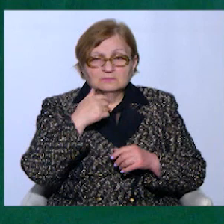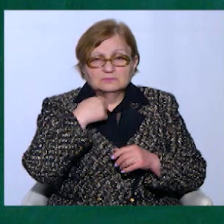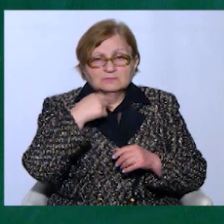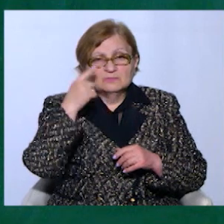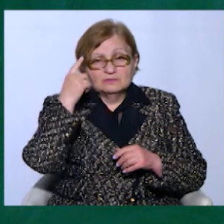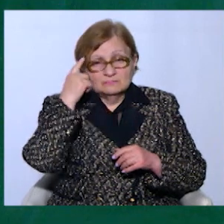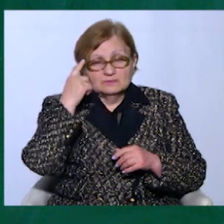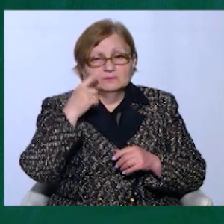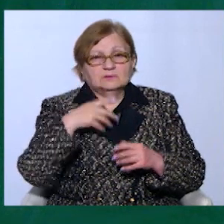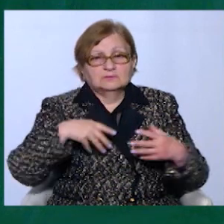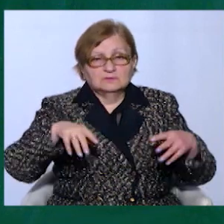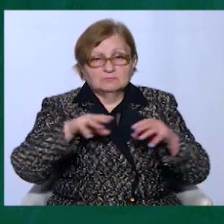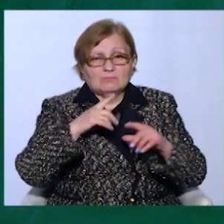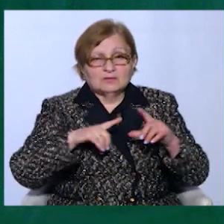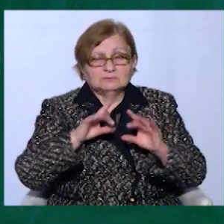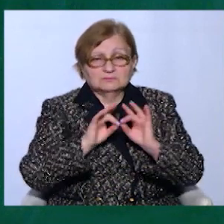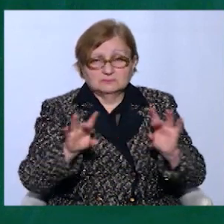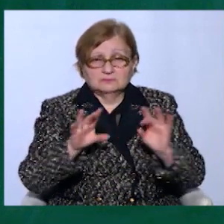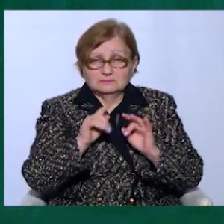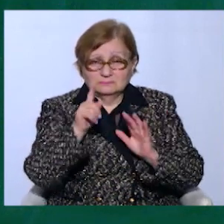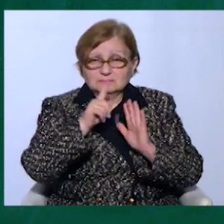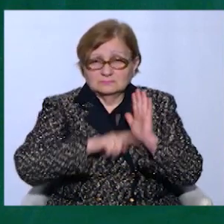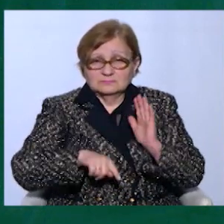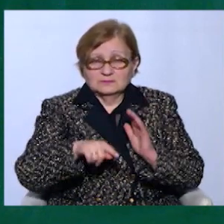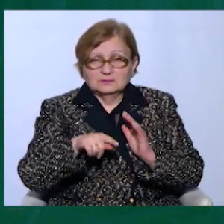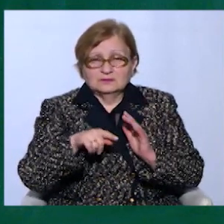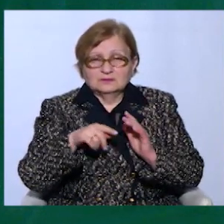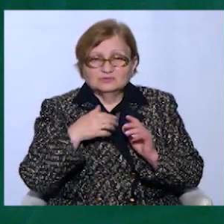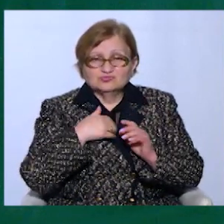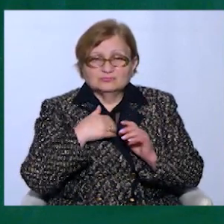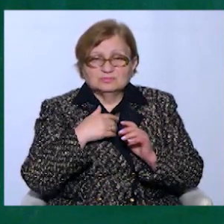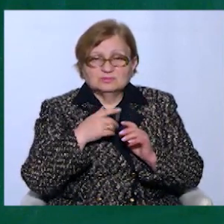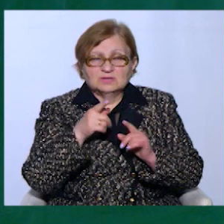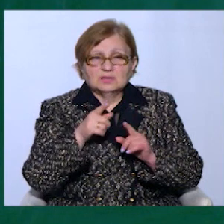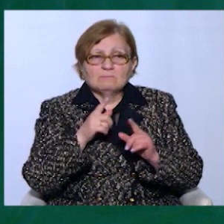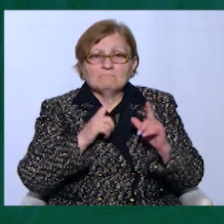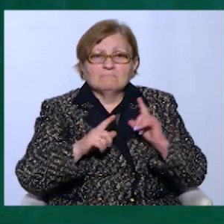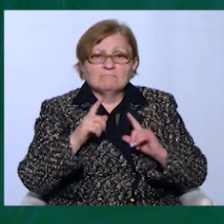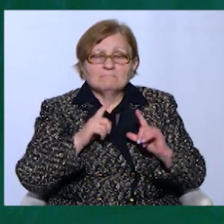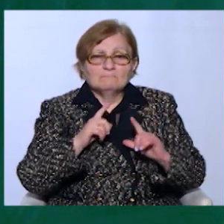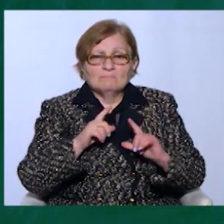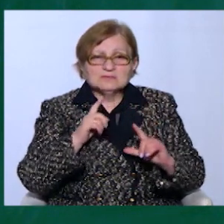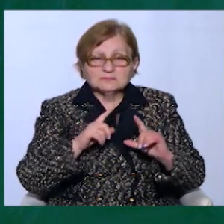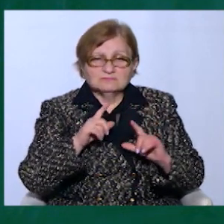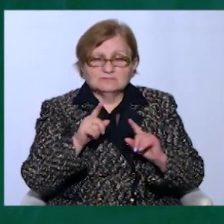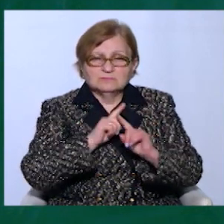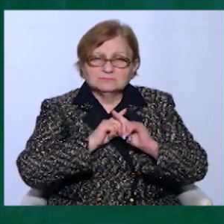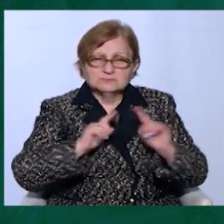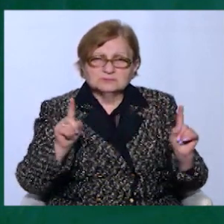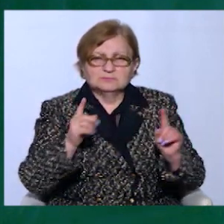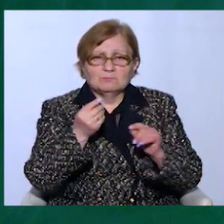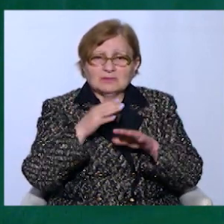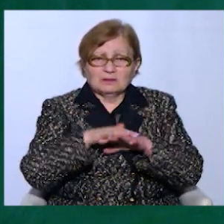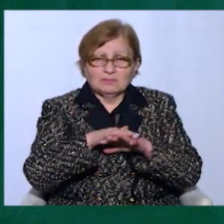ხო მასწავლებლებმა და მეც რაღაც წილად, რომ განსაკუთრებული ხალხის ხვედრი არ არის აი ამ რაღაცის სწავლა, რასაც ჩვენ